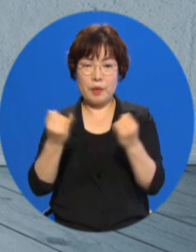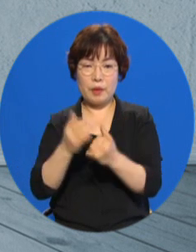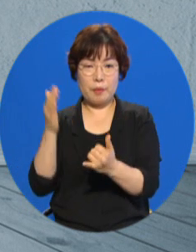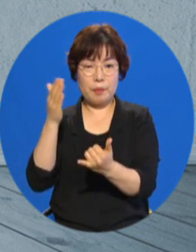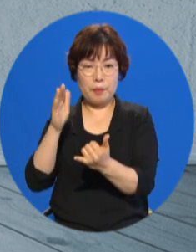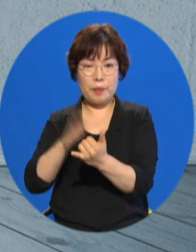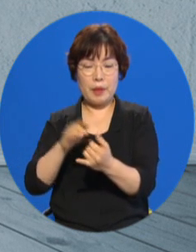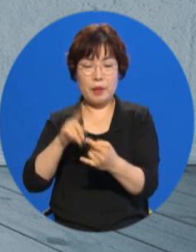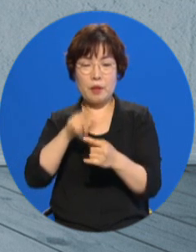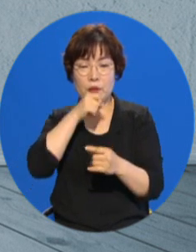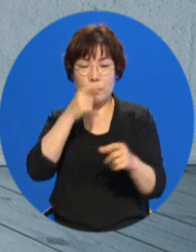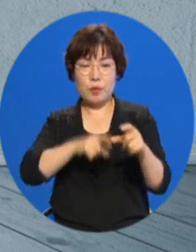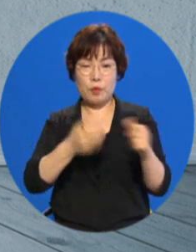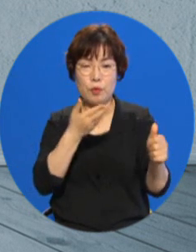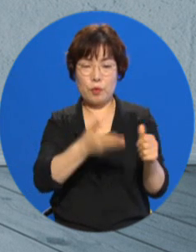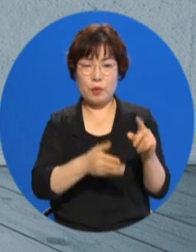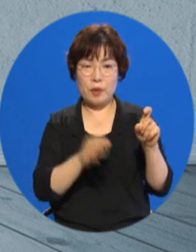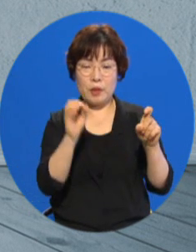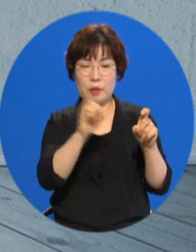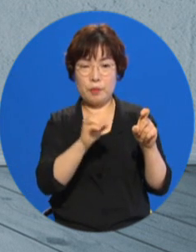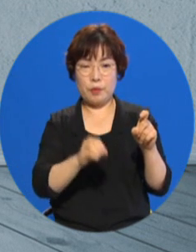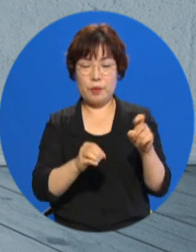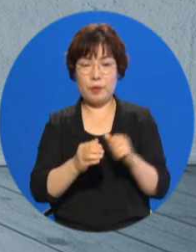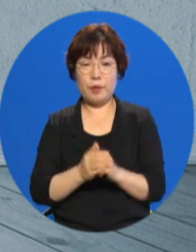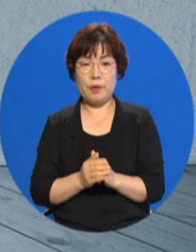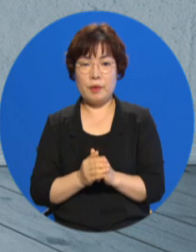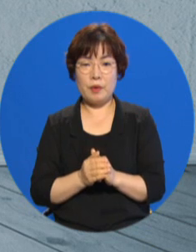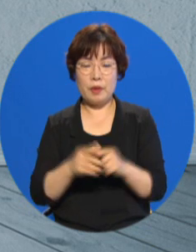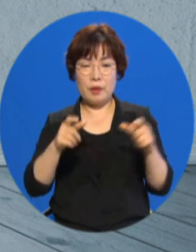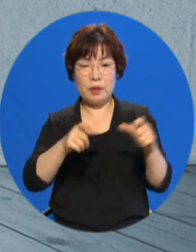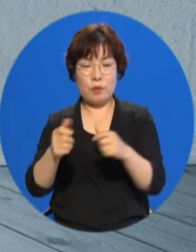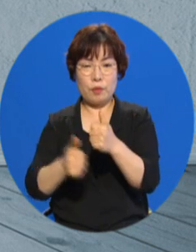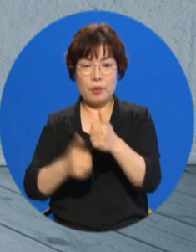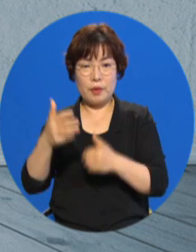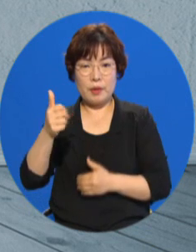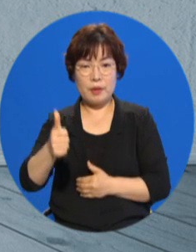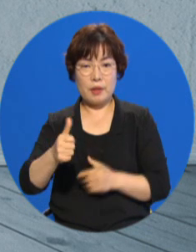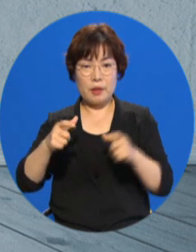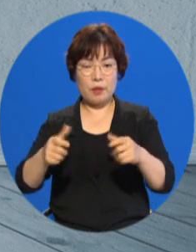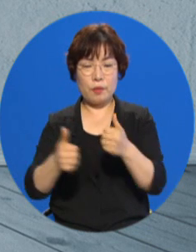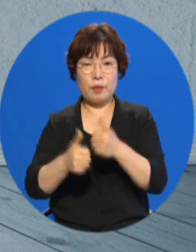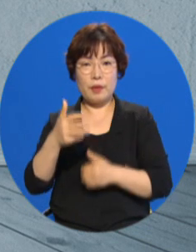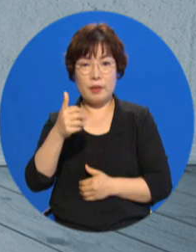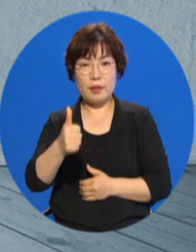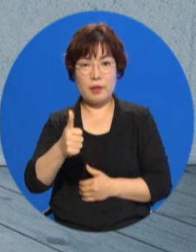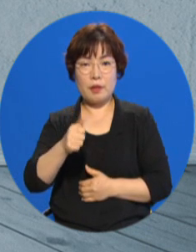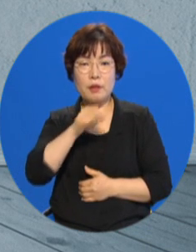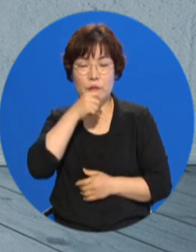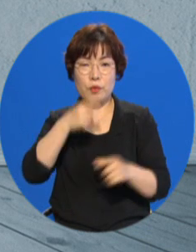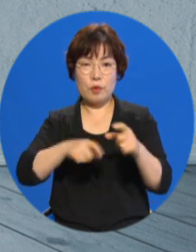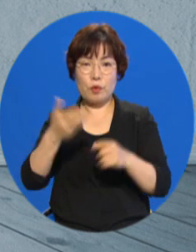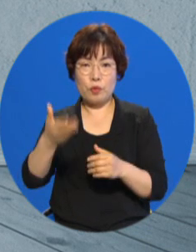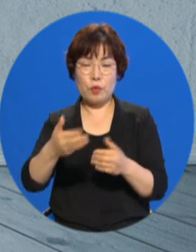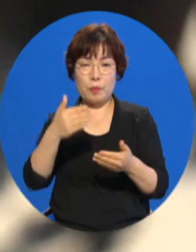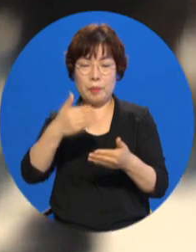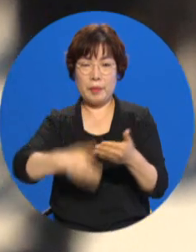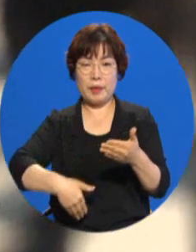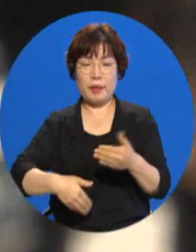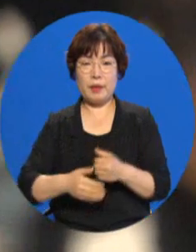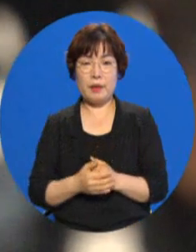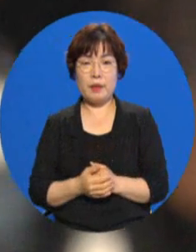대한 가산점은 10%를 유지하지만 시도당 위원장과 지역위원장은 가점 대상에서